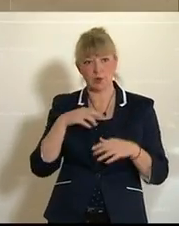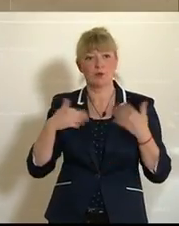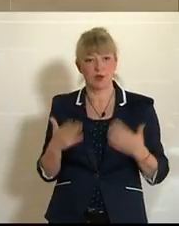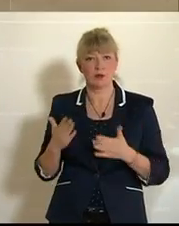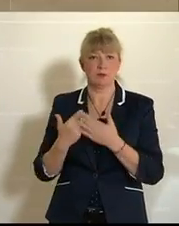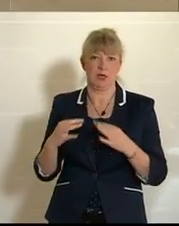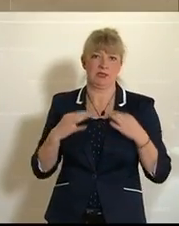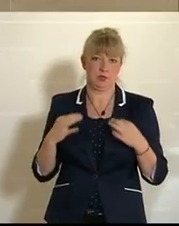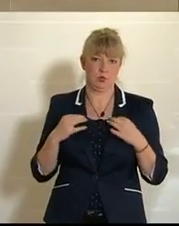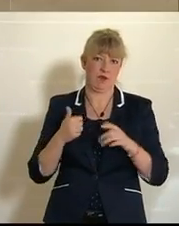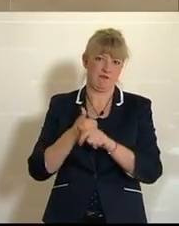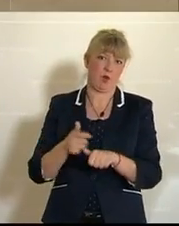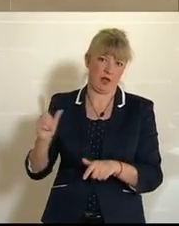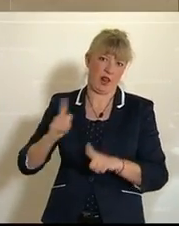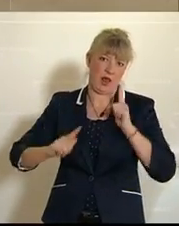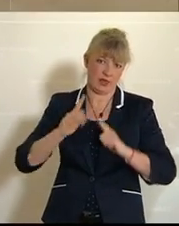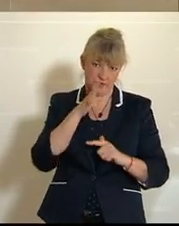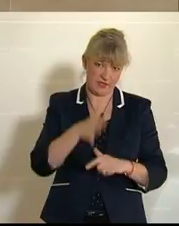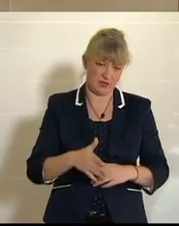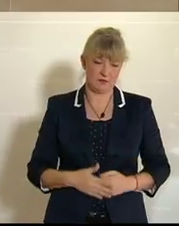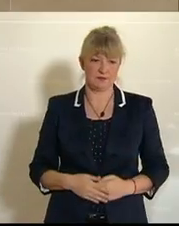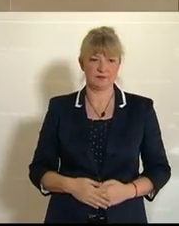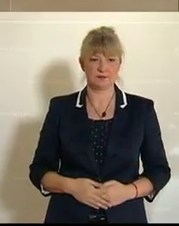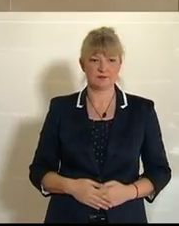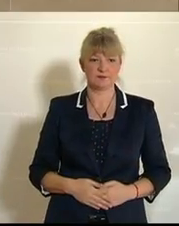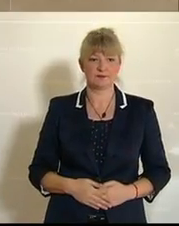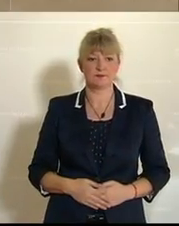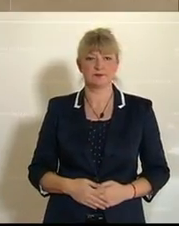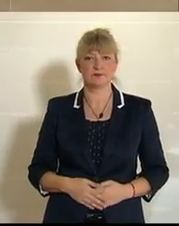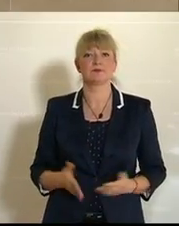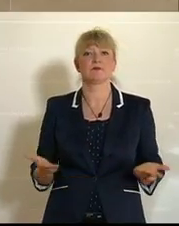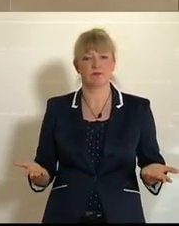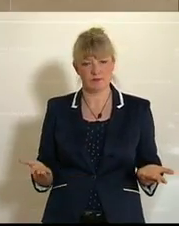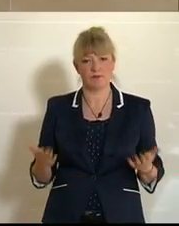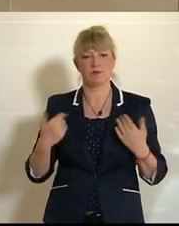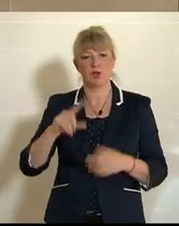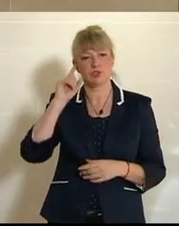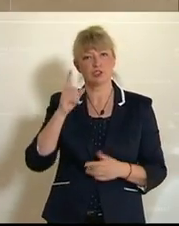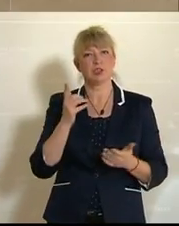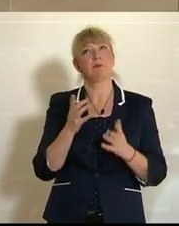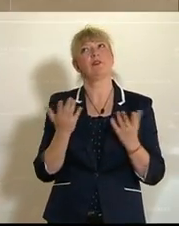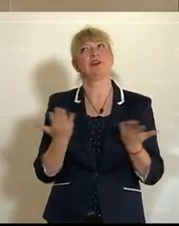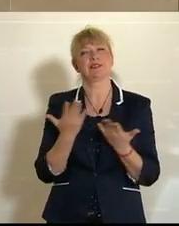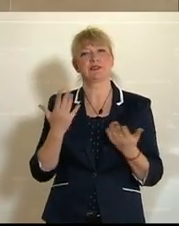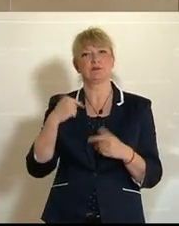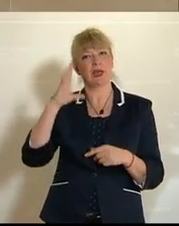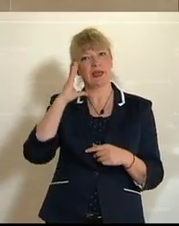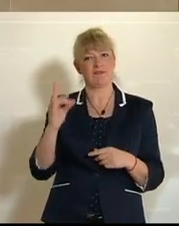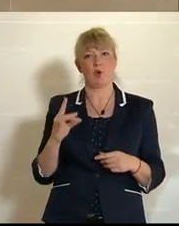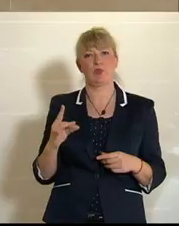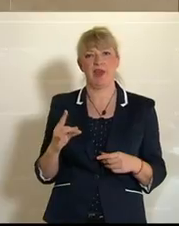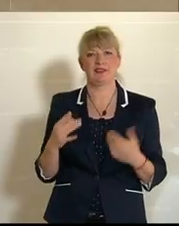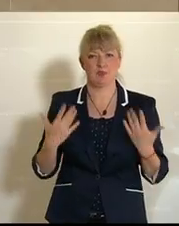den gesundheitlichen Folgen zu leiden haben. Die schlimmste Herrschaft ist die Gewohnheit, schrieb